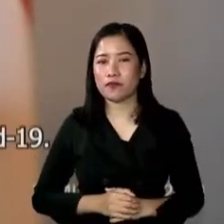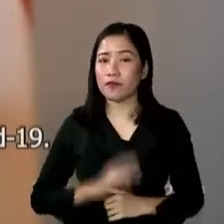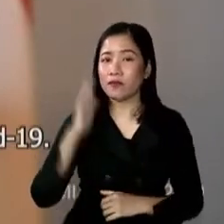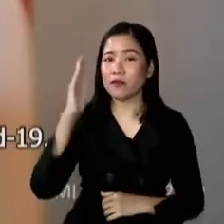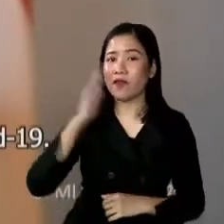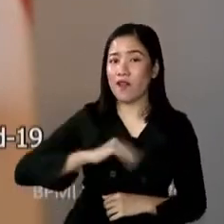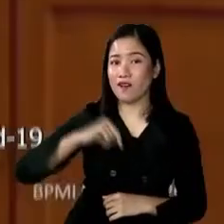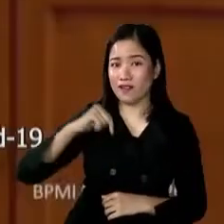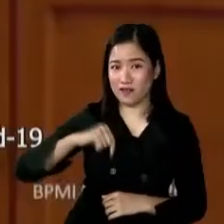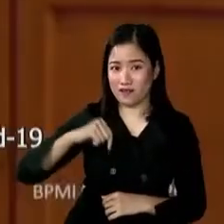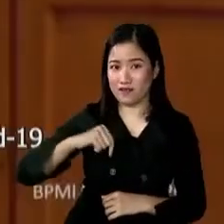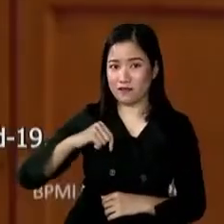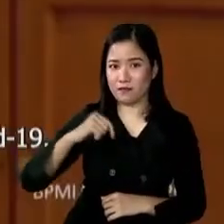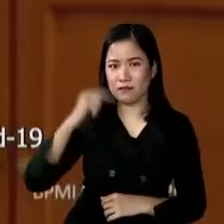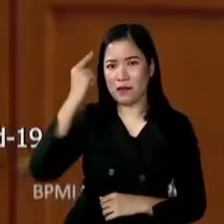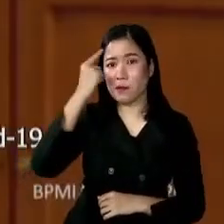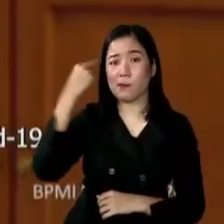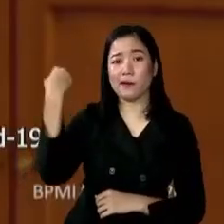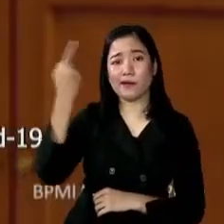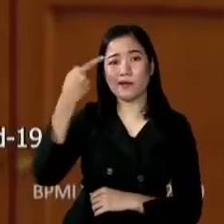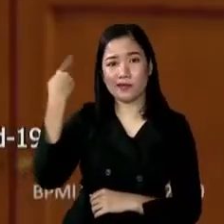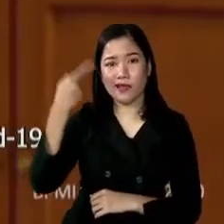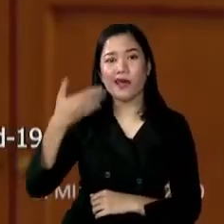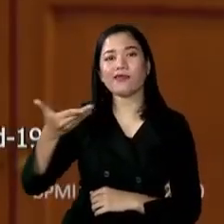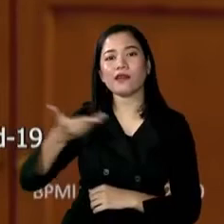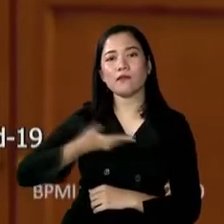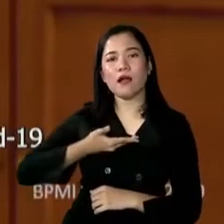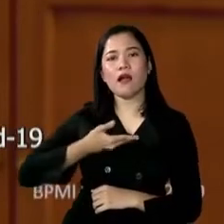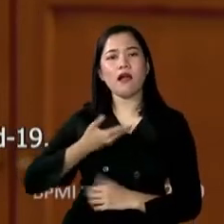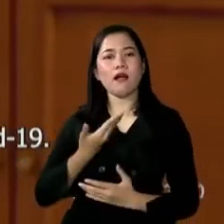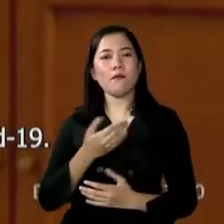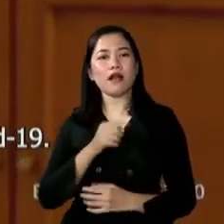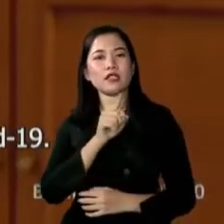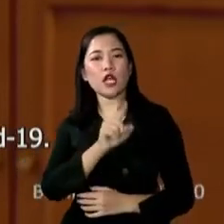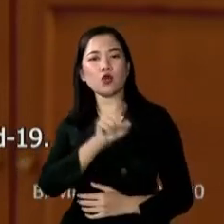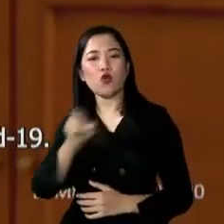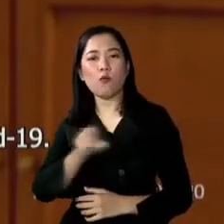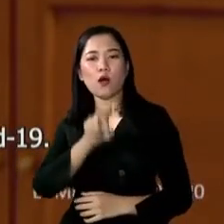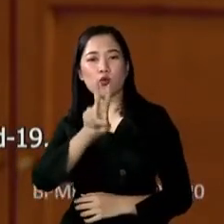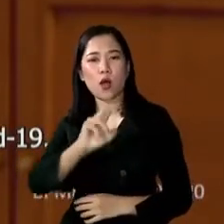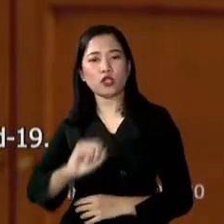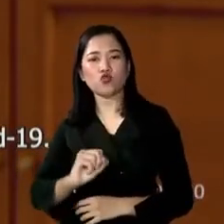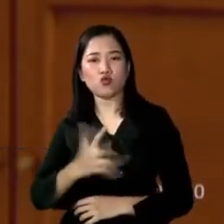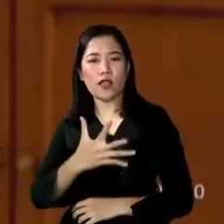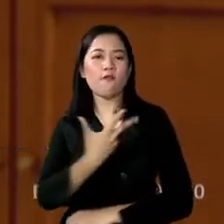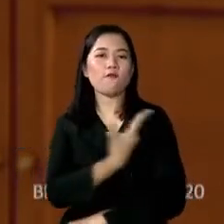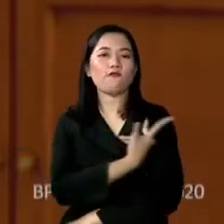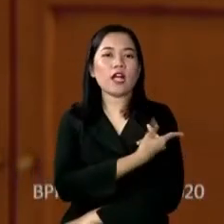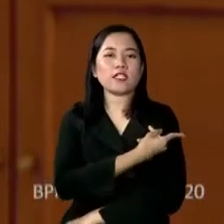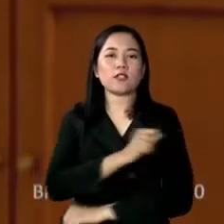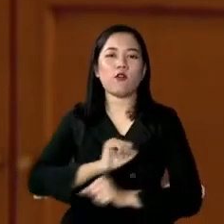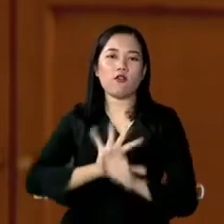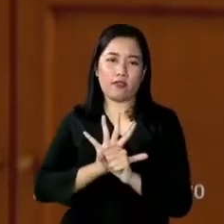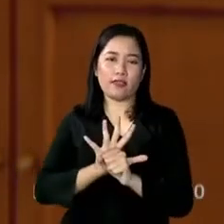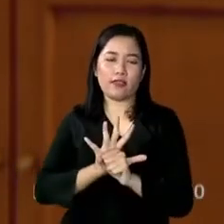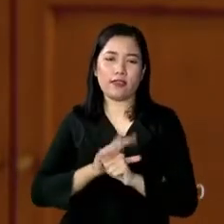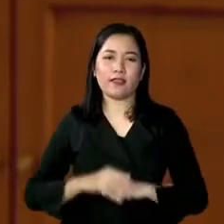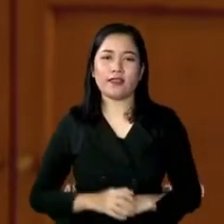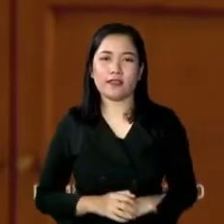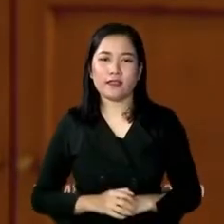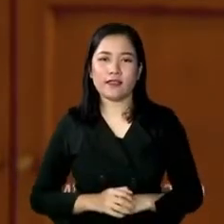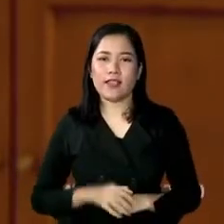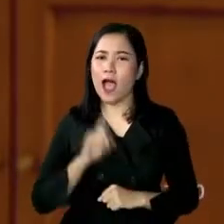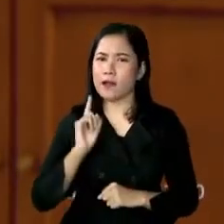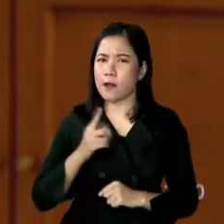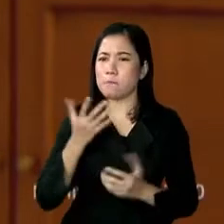Pemerintah sudah menerima 1,2 juta dosis vaksin copy 19 pertimbangan ilmiah